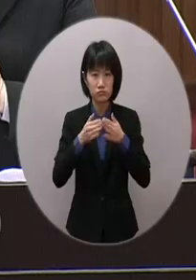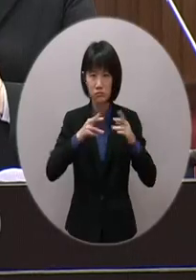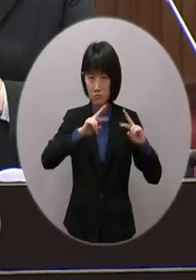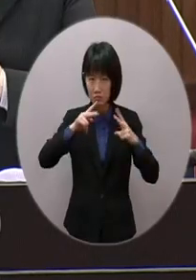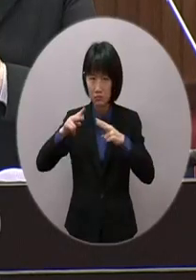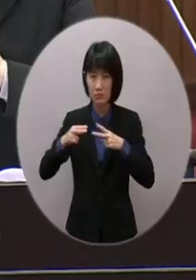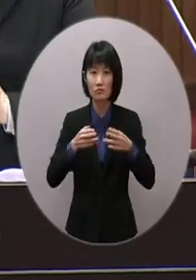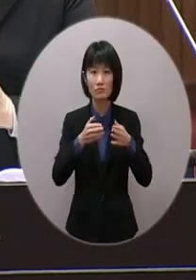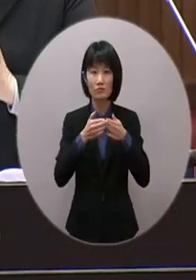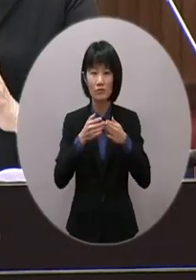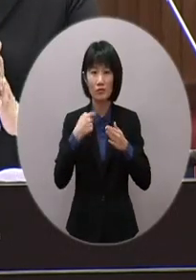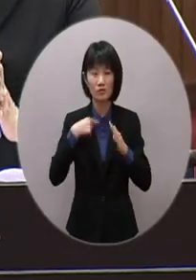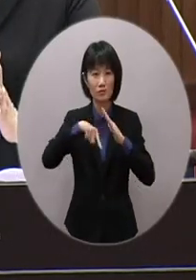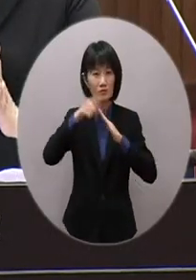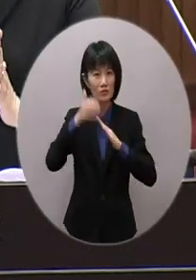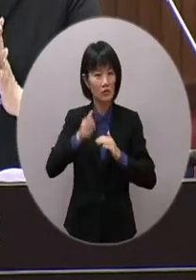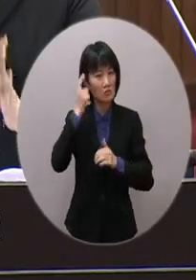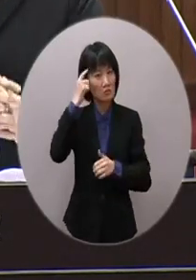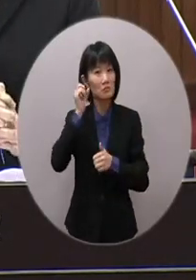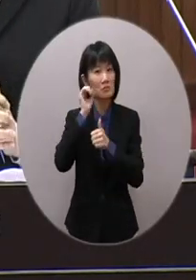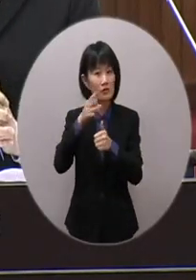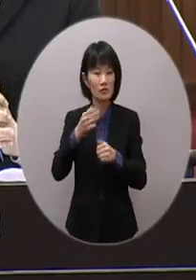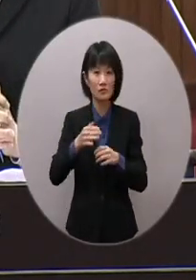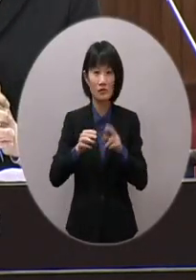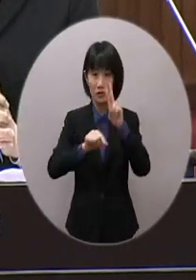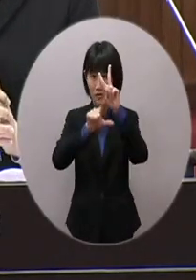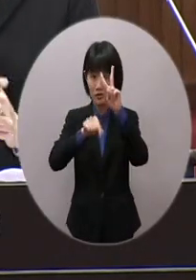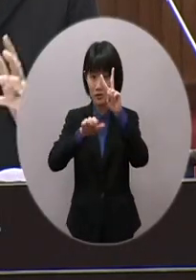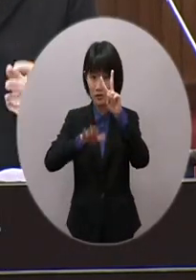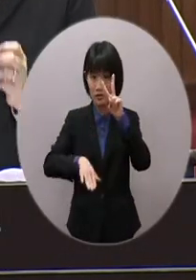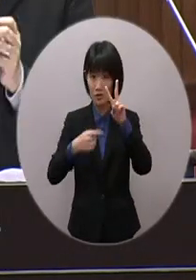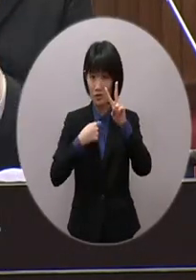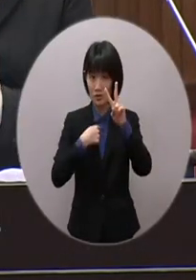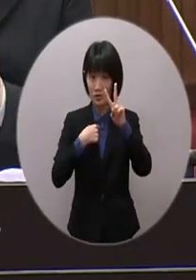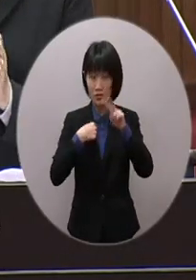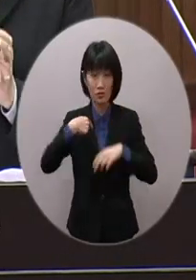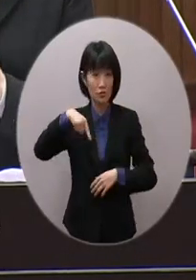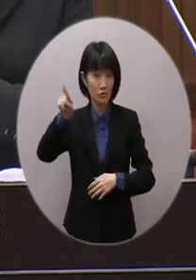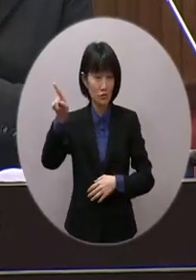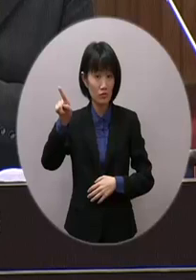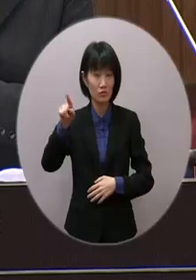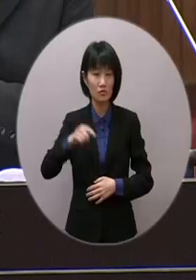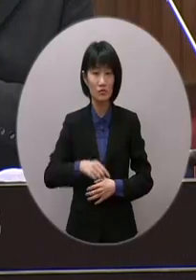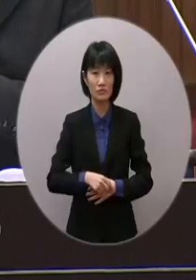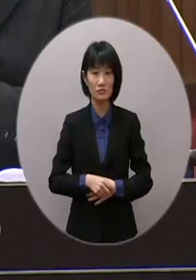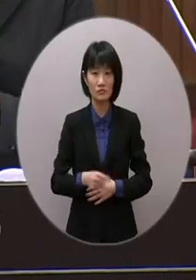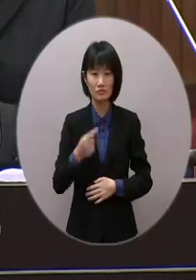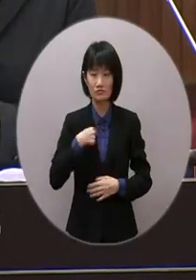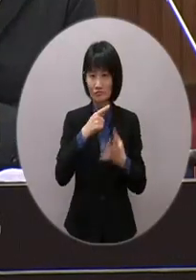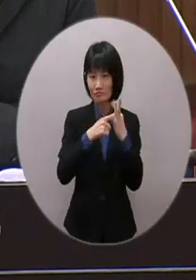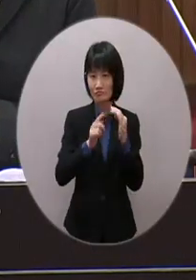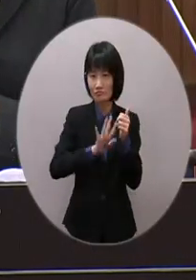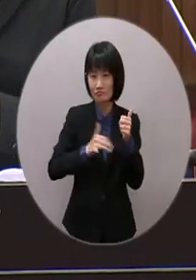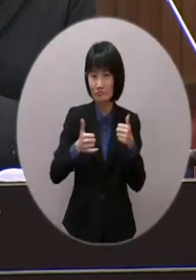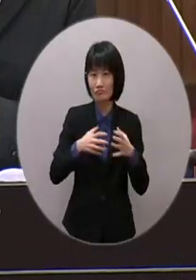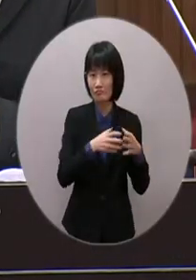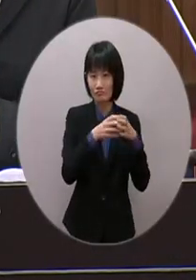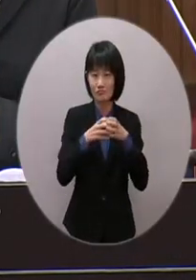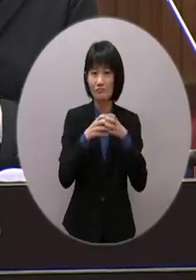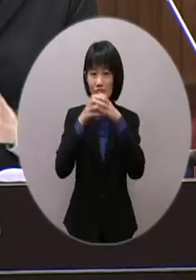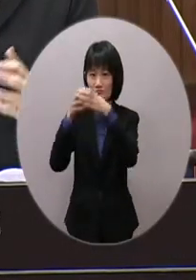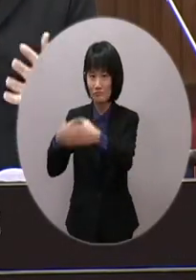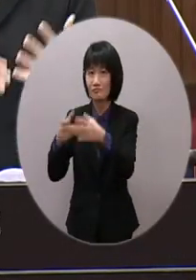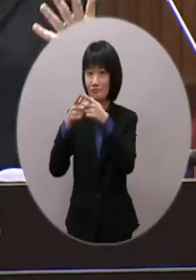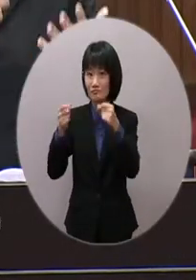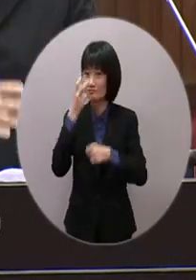特别要跟院长来分享说，我在2月底的时候，我有去我跟几位委员我们去了日